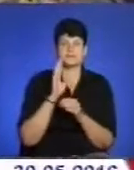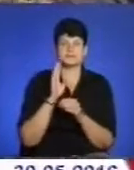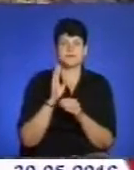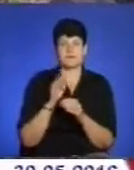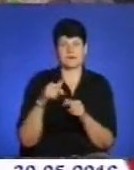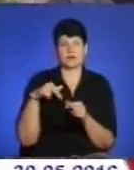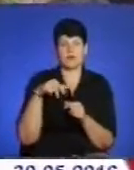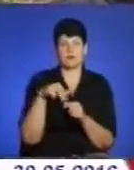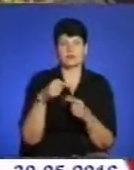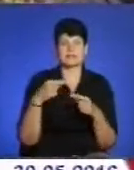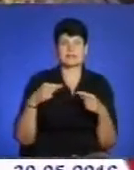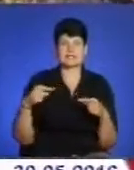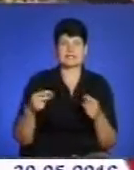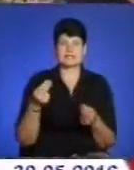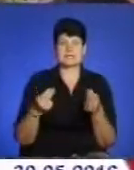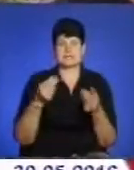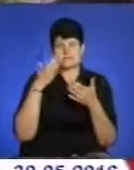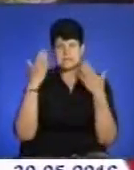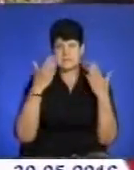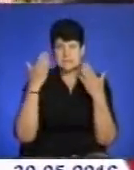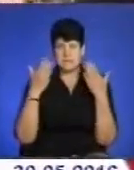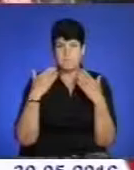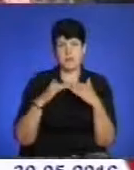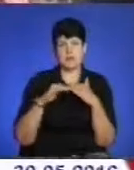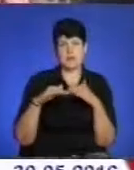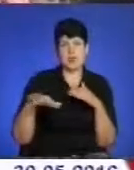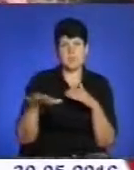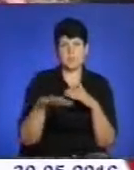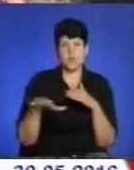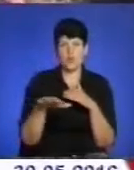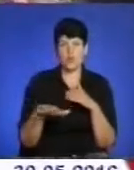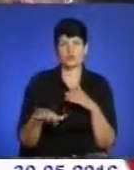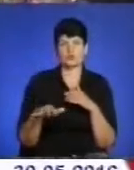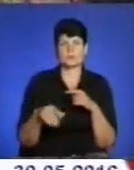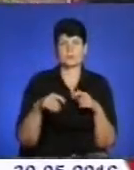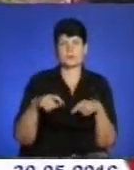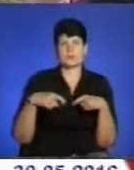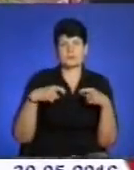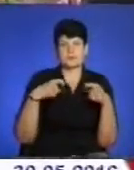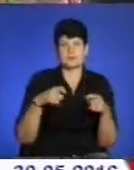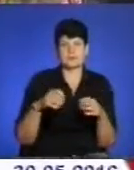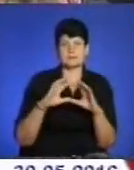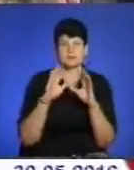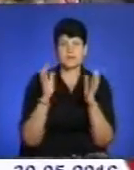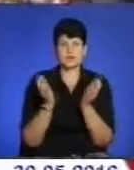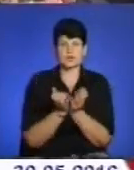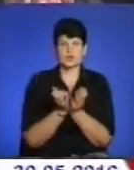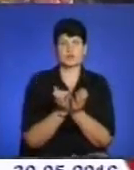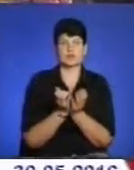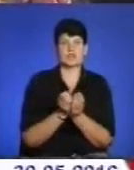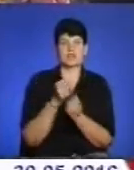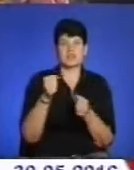зараз в ЮСШ з футболу. І тому з ним постійно ми займаємося. До обіду я з